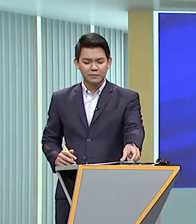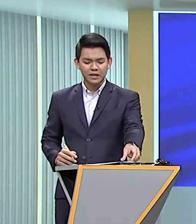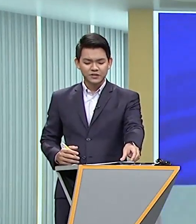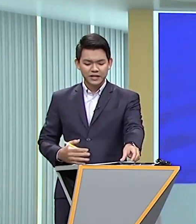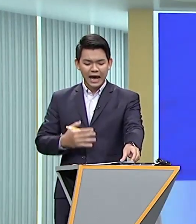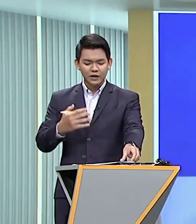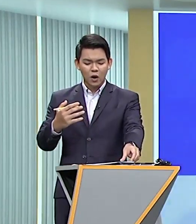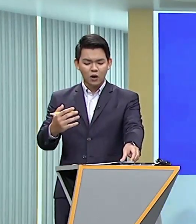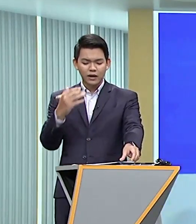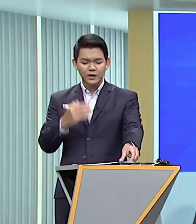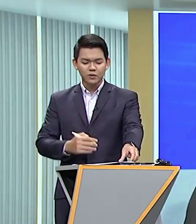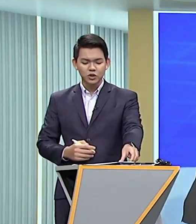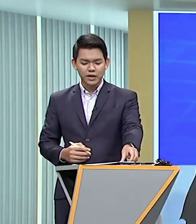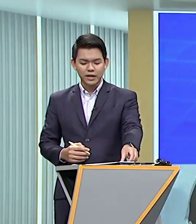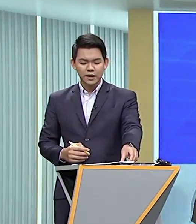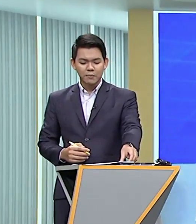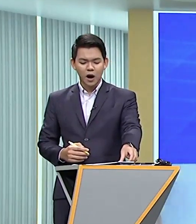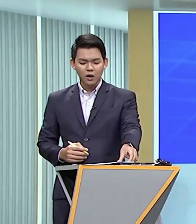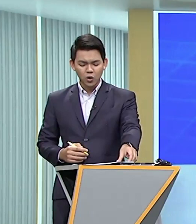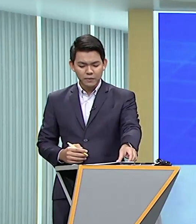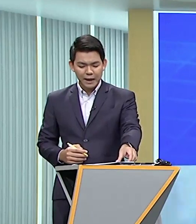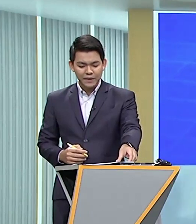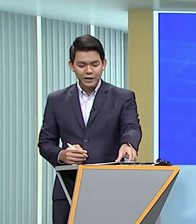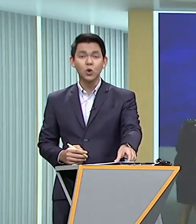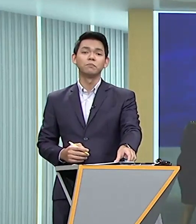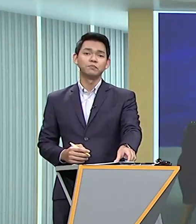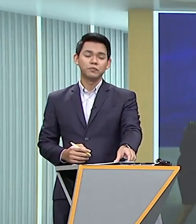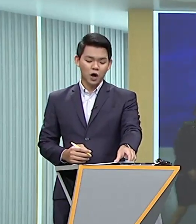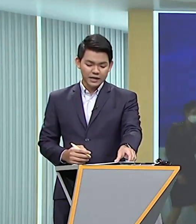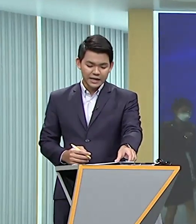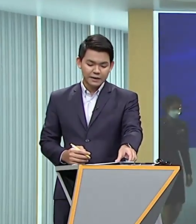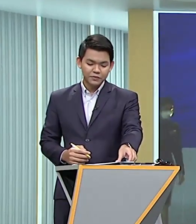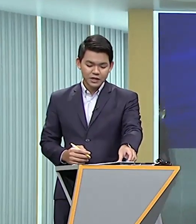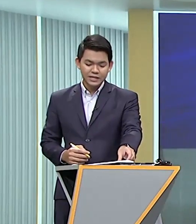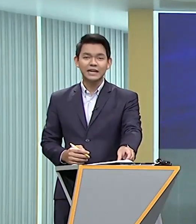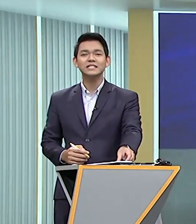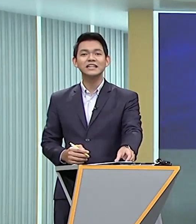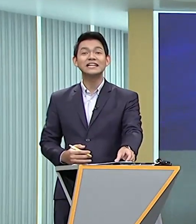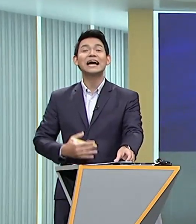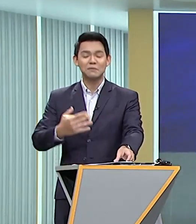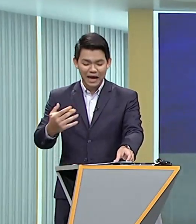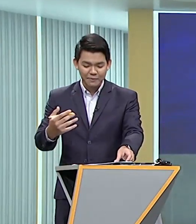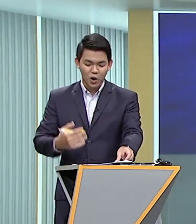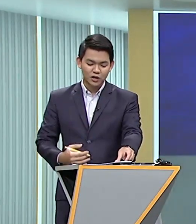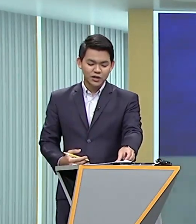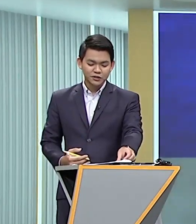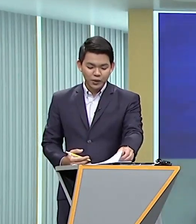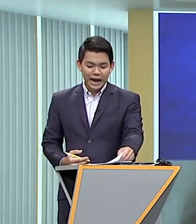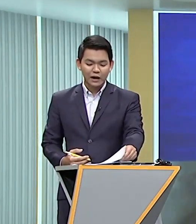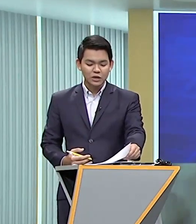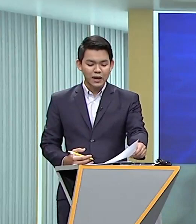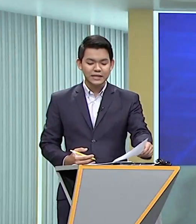ๆนี้นะครับสัญญาณของนายกรัฐมนตรีเพราะคนมีอำนาจยุบตอนนี้ครับยืนยันที่จะเดินหน้าทำงานไปก่อน